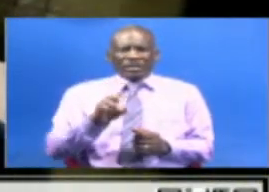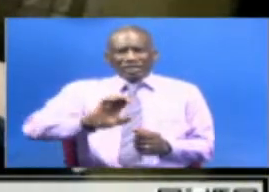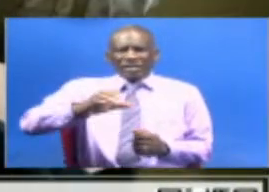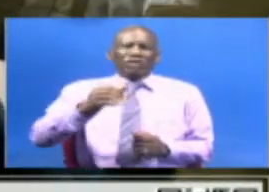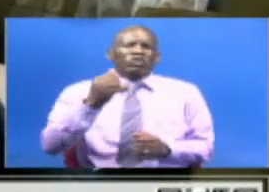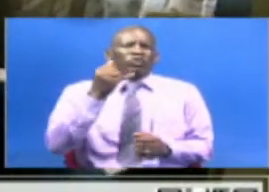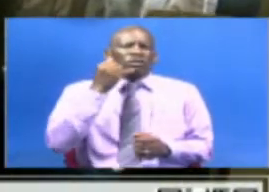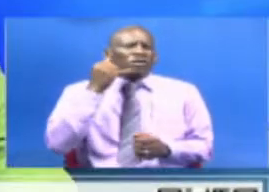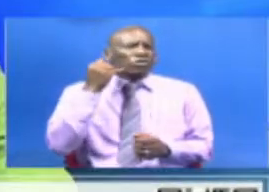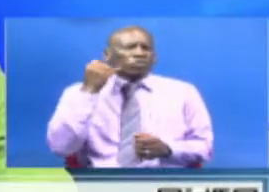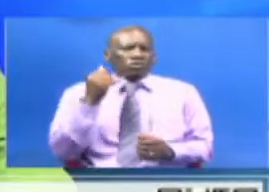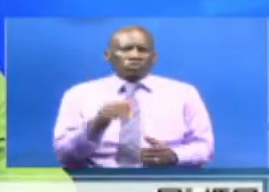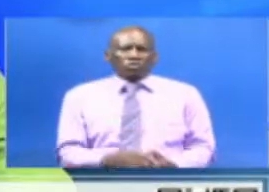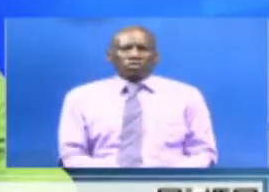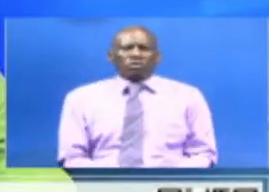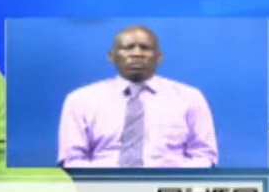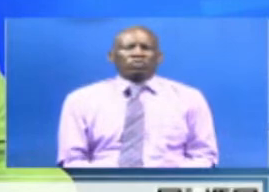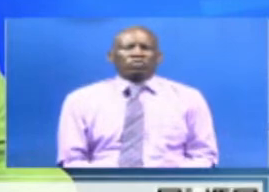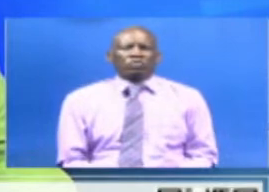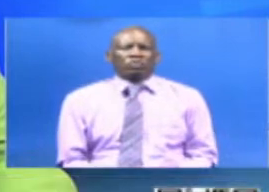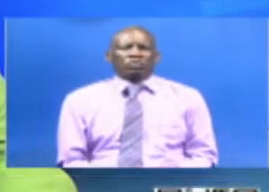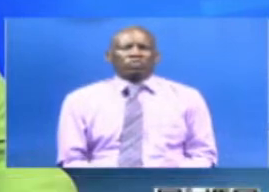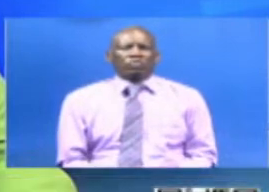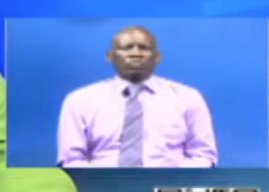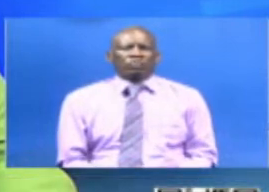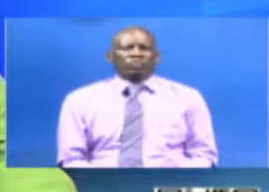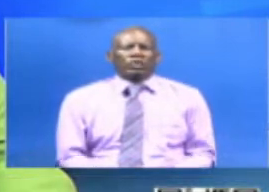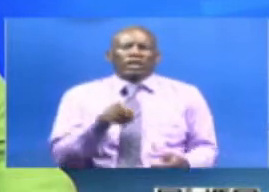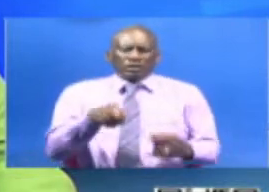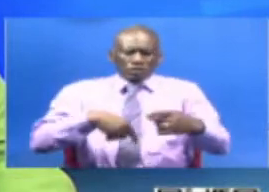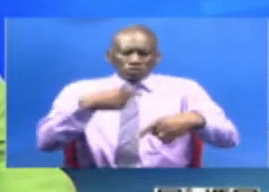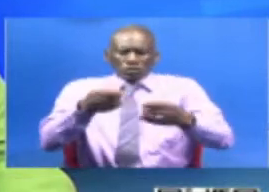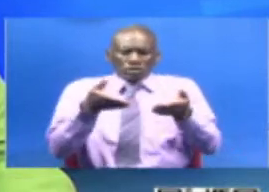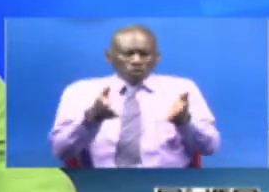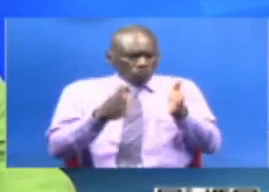Nakuru. Mtazamaji, hao ya kidiri, sasa tuangazie mengine ambapo hapa